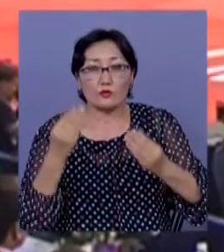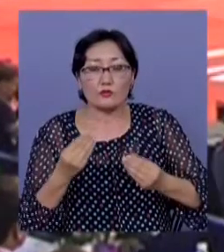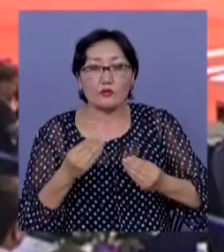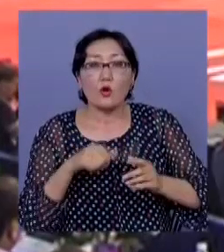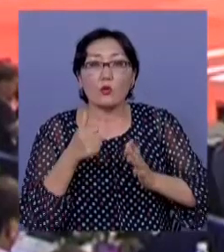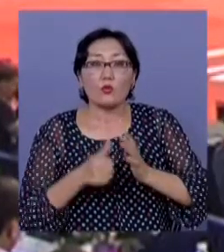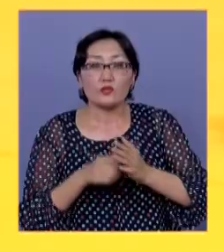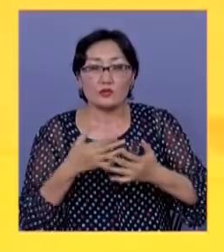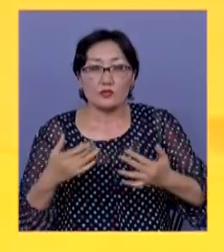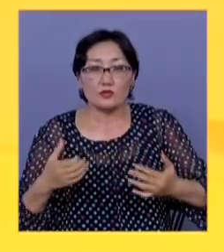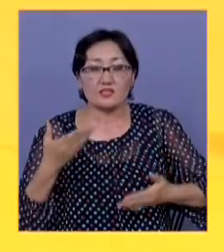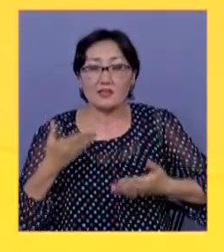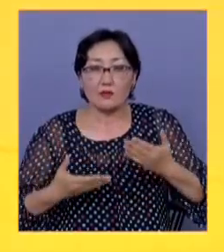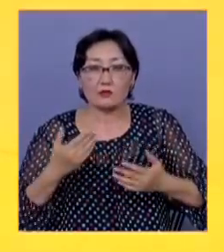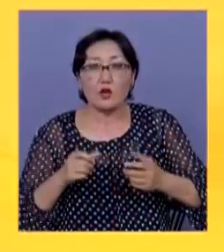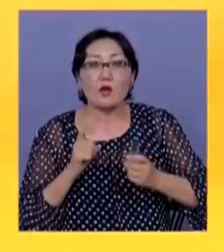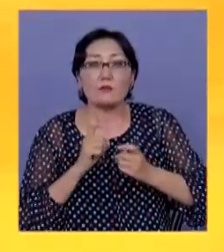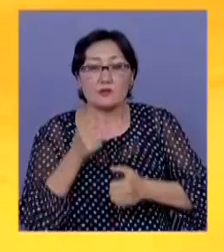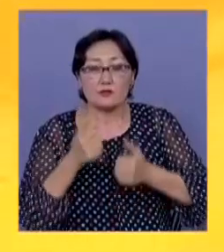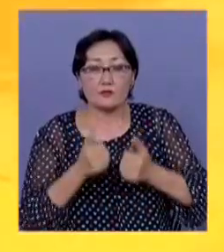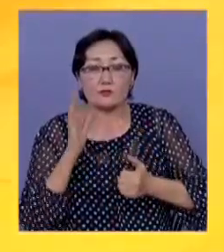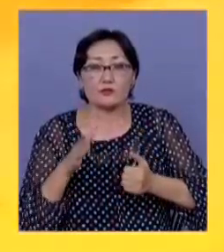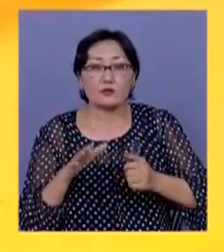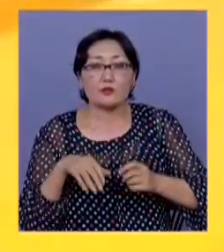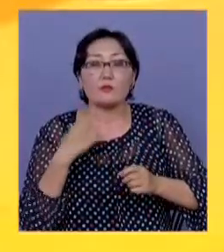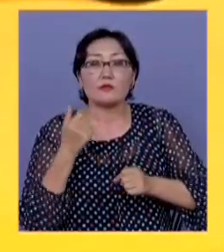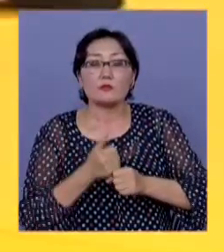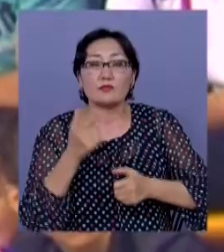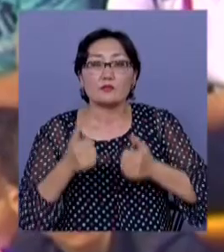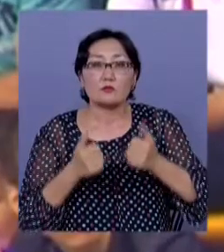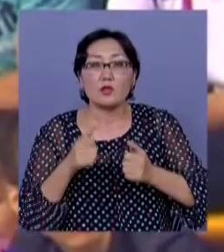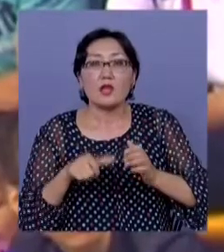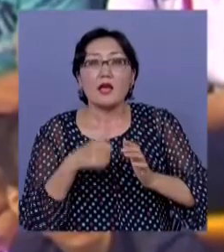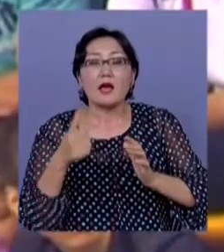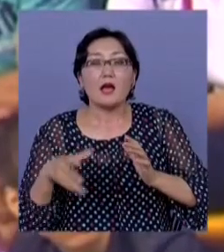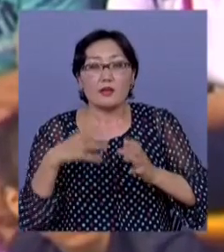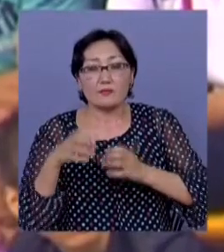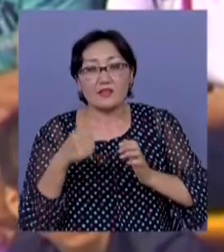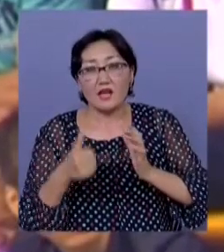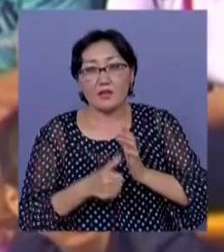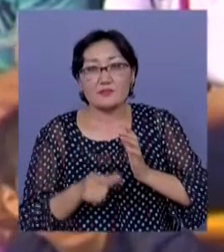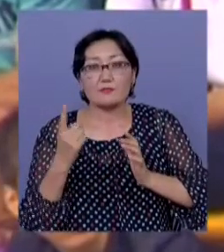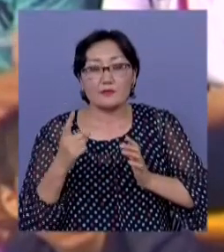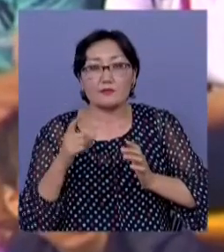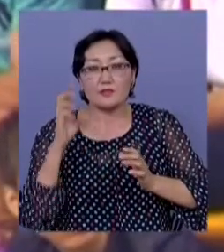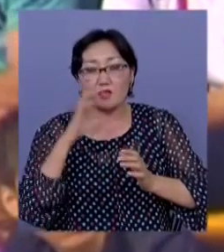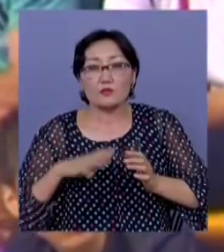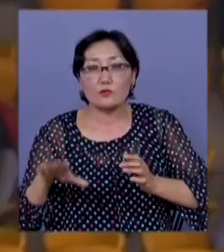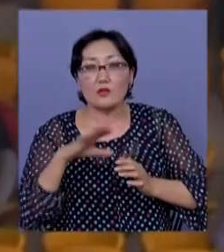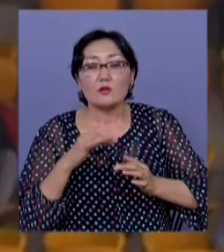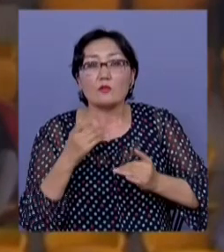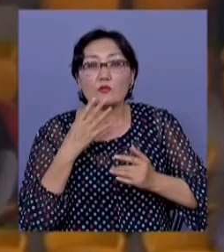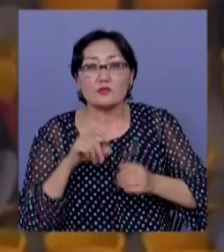16 түрлі салмақ дәрежесі бойынша бақ сынасады. Байрақты бәсекеде әлемнің 61 елінен 500-ге жуық жас татами шебері